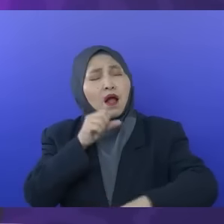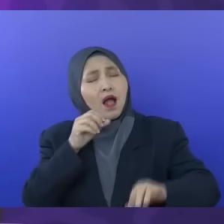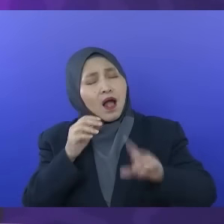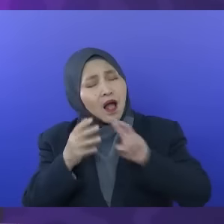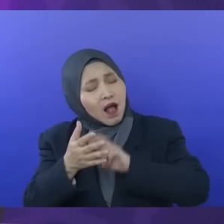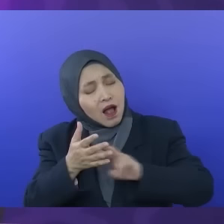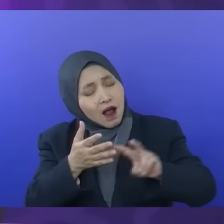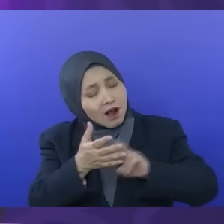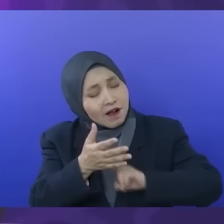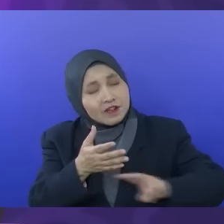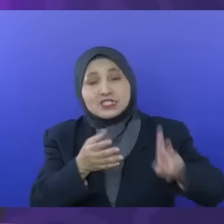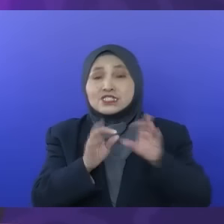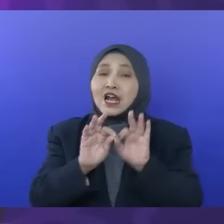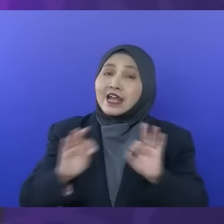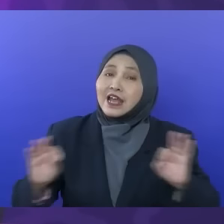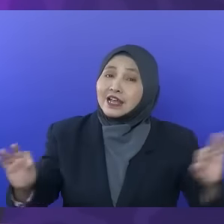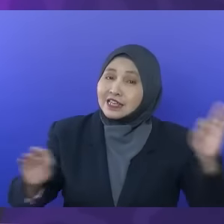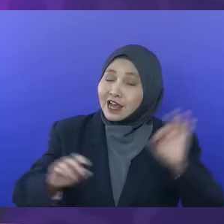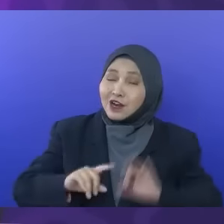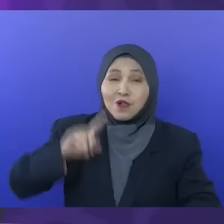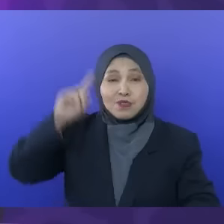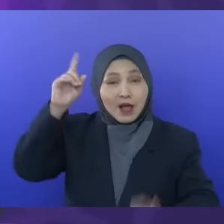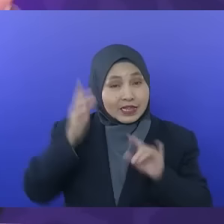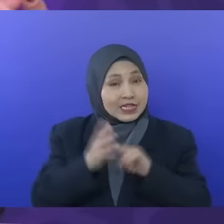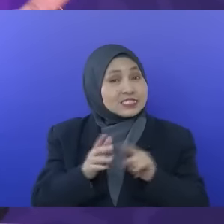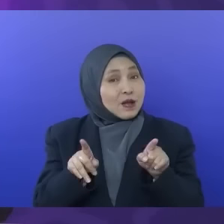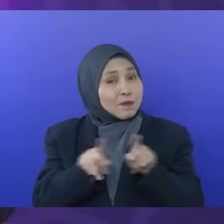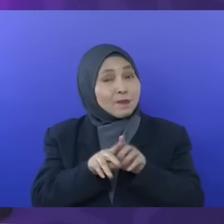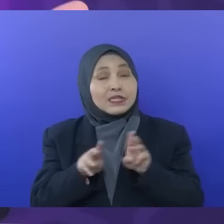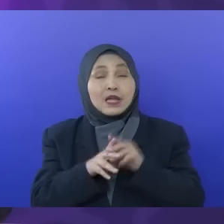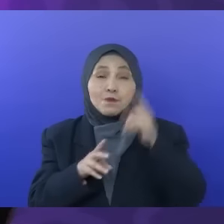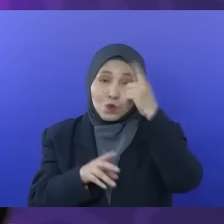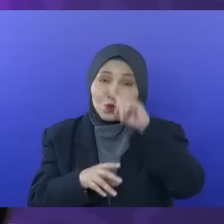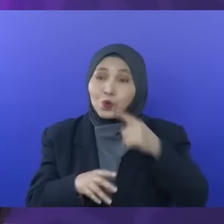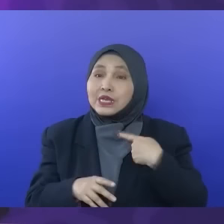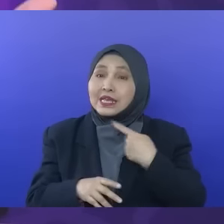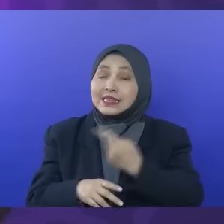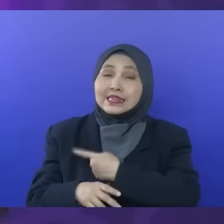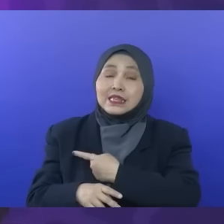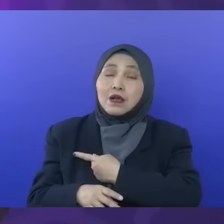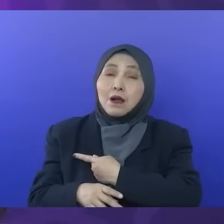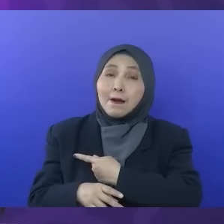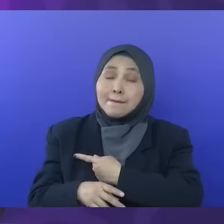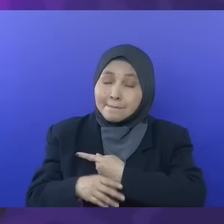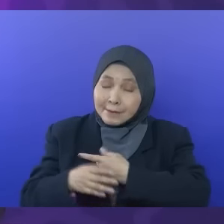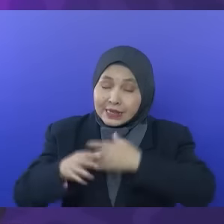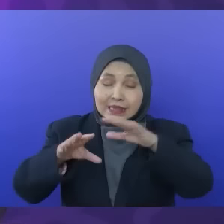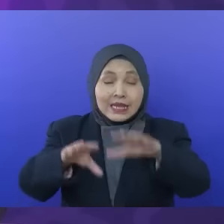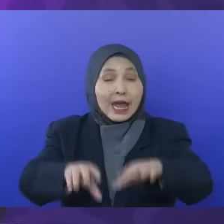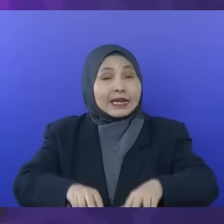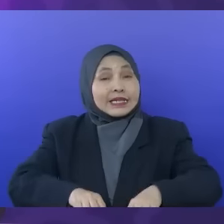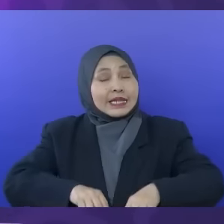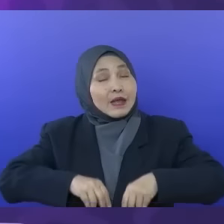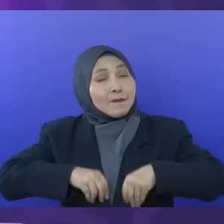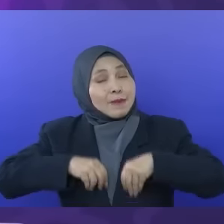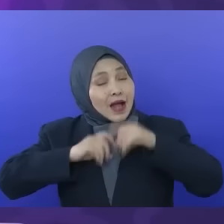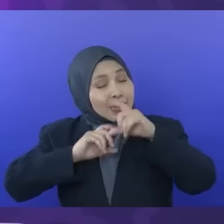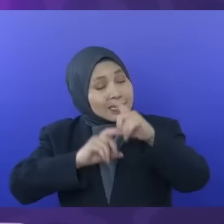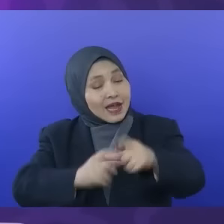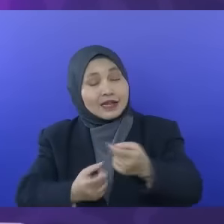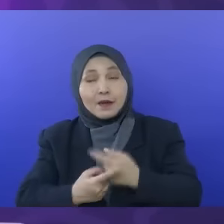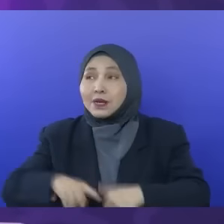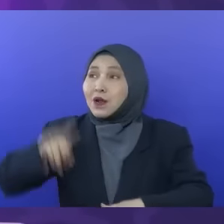Allah Subhanahu Wa Ta'ala seperti mana tadi untuk kita menjemput hadiah daripada Allah Subhanahu Wa